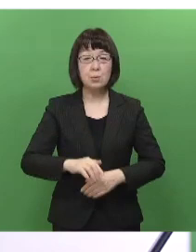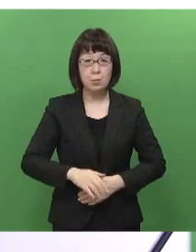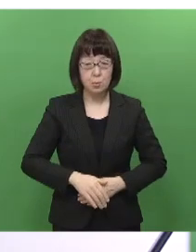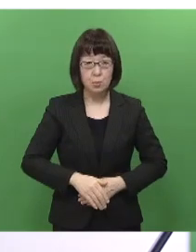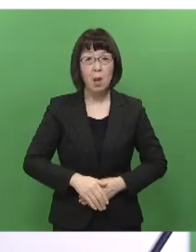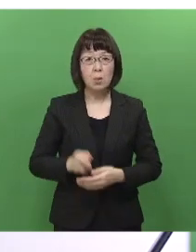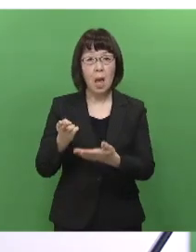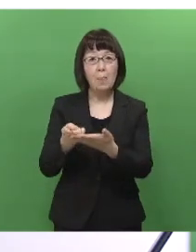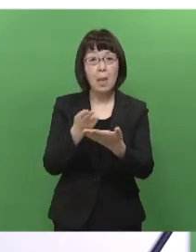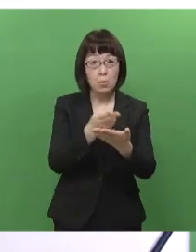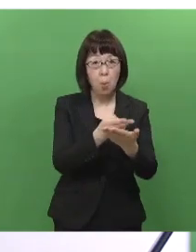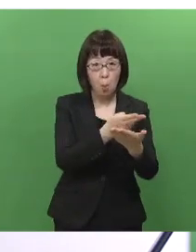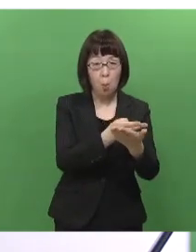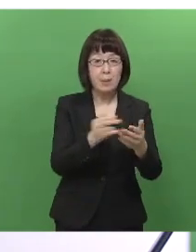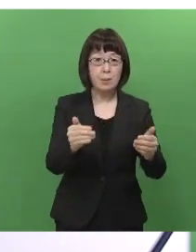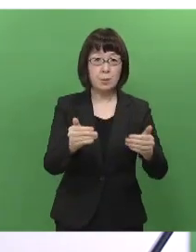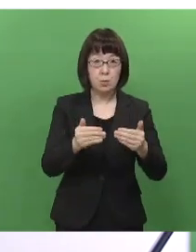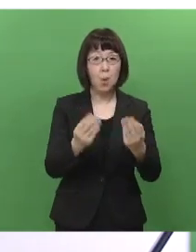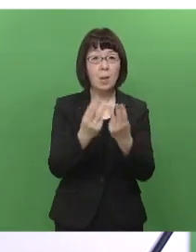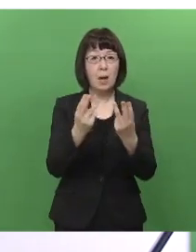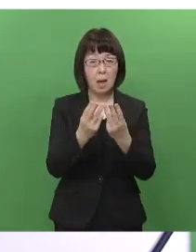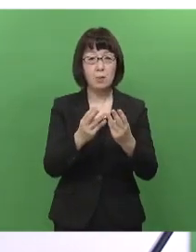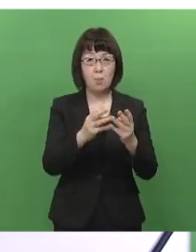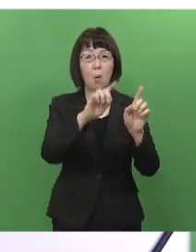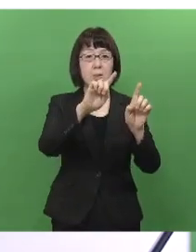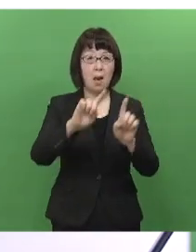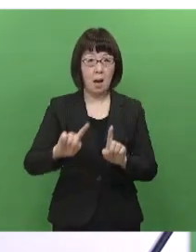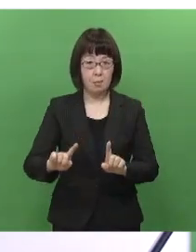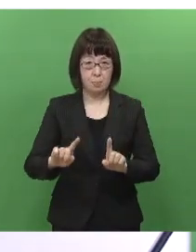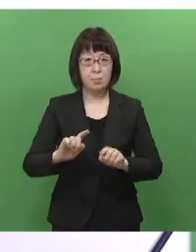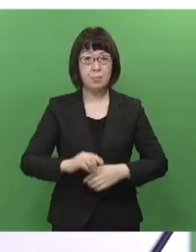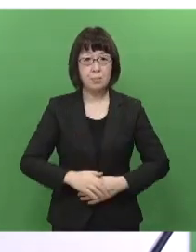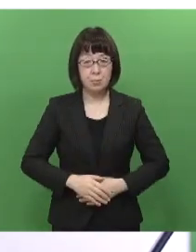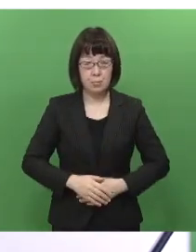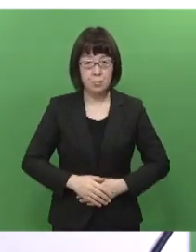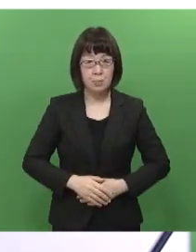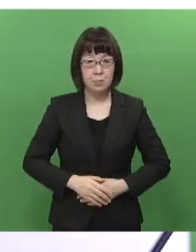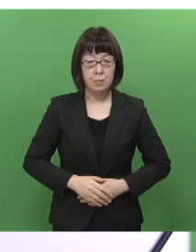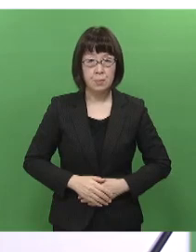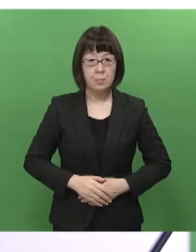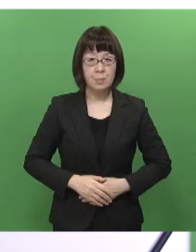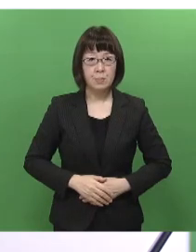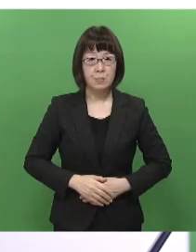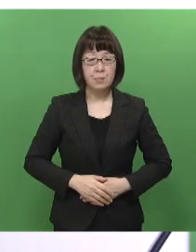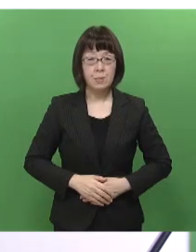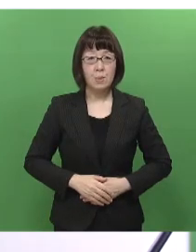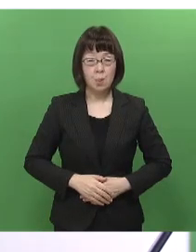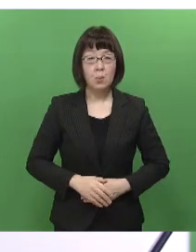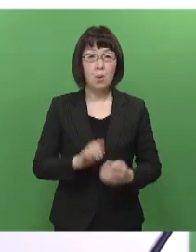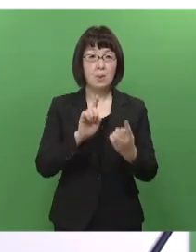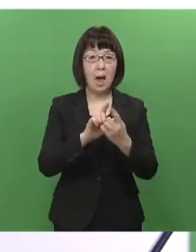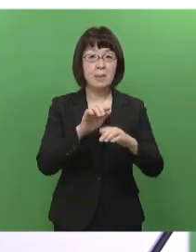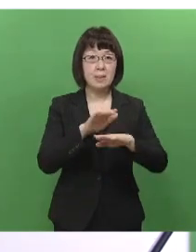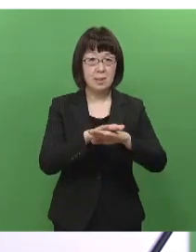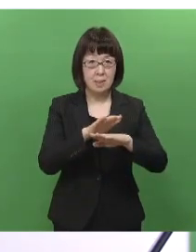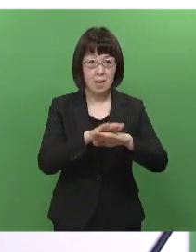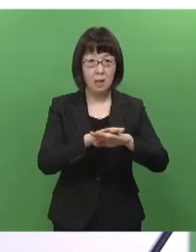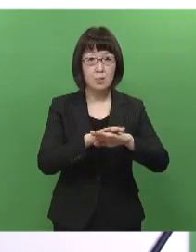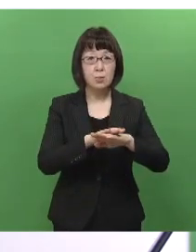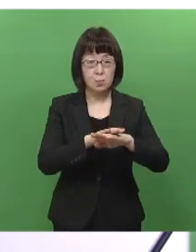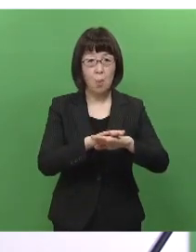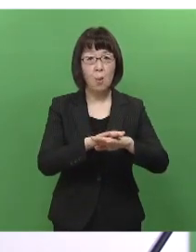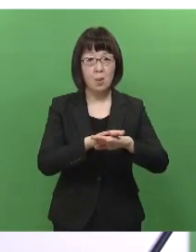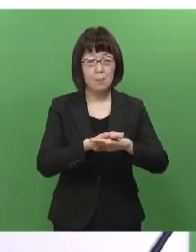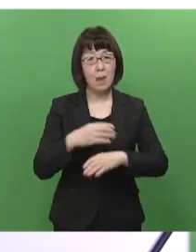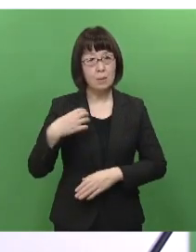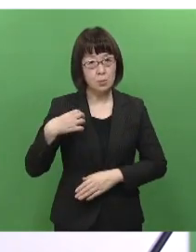て下がってくるわけです。それに対しての対策もそれだけ負荷が